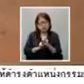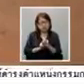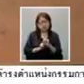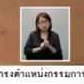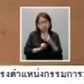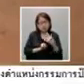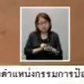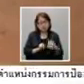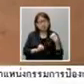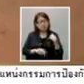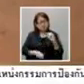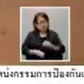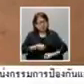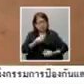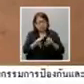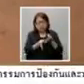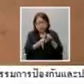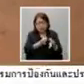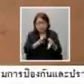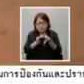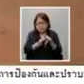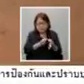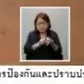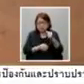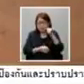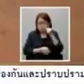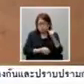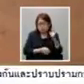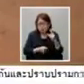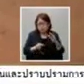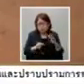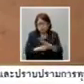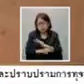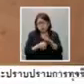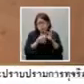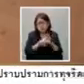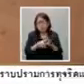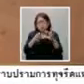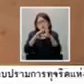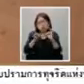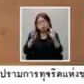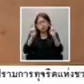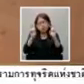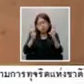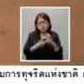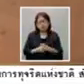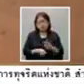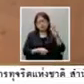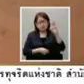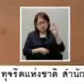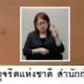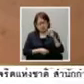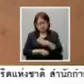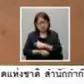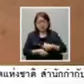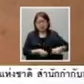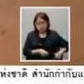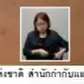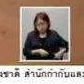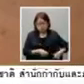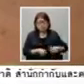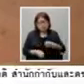รายกัน1วันเต็มๆนะครับในปมถวายสัตว์ฉะนั้นเราได้พิจารณากัน จนจบแล้ว